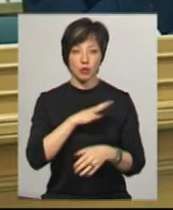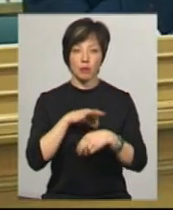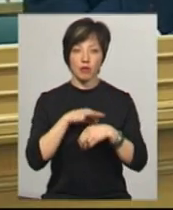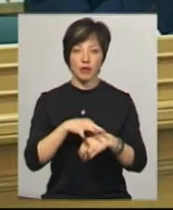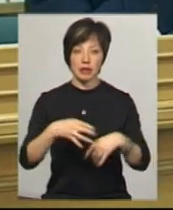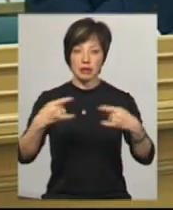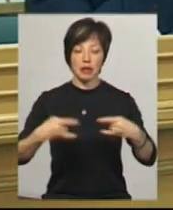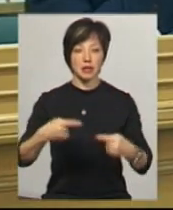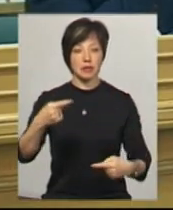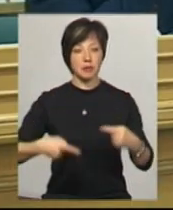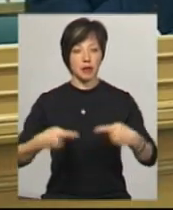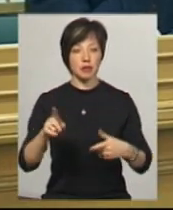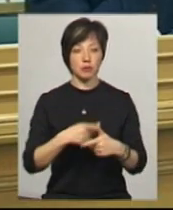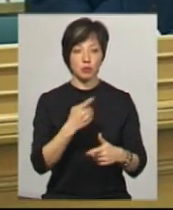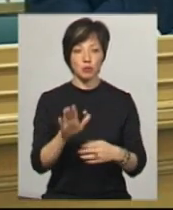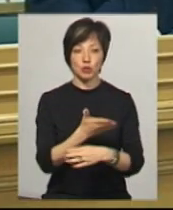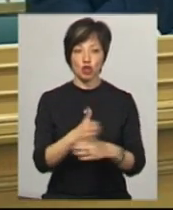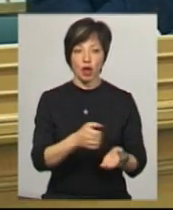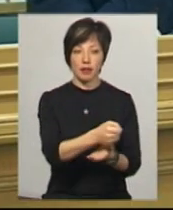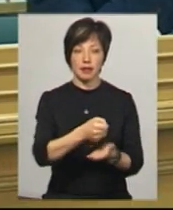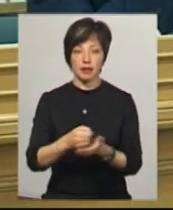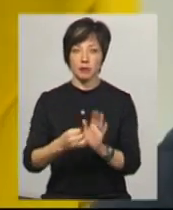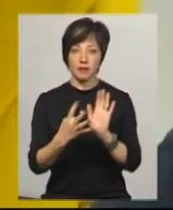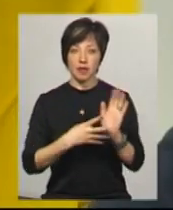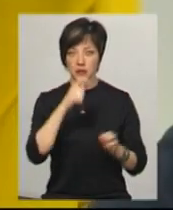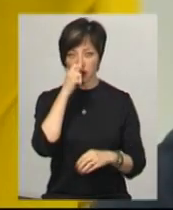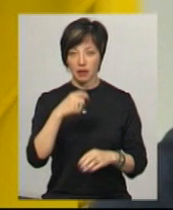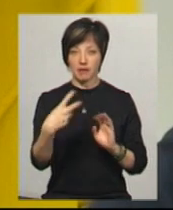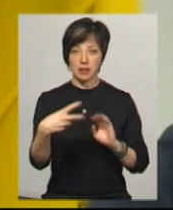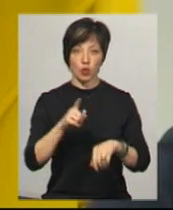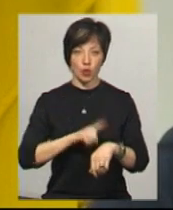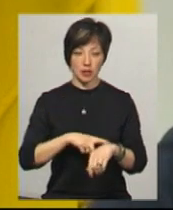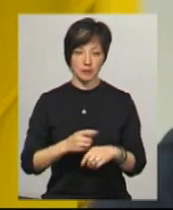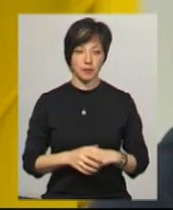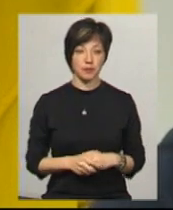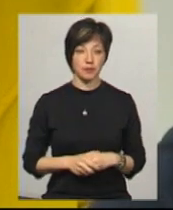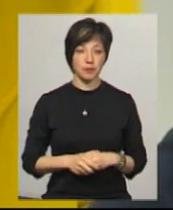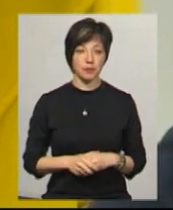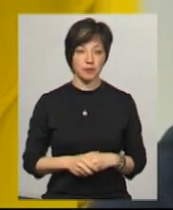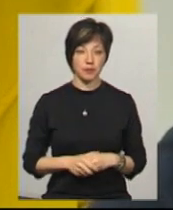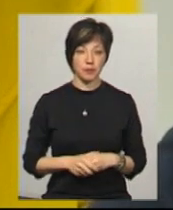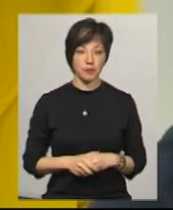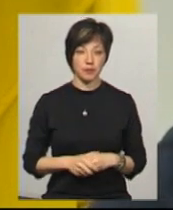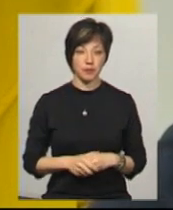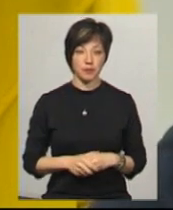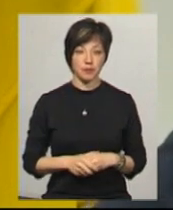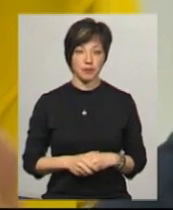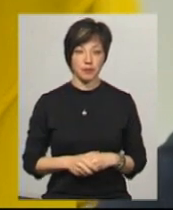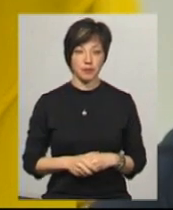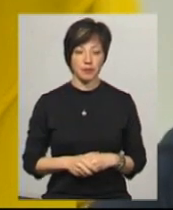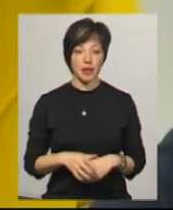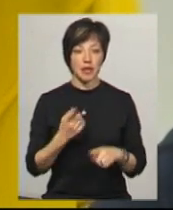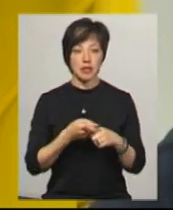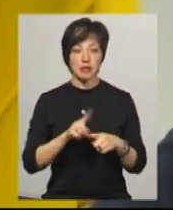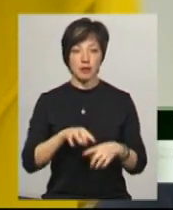проведені теледебати між кандидатами 19 квітня о 20-й годині. Це проведена їх незаангажованою кампанією.